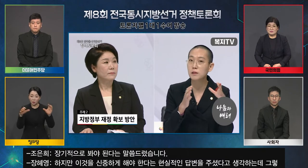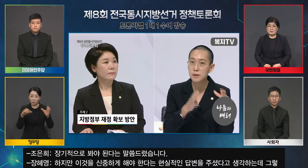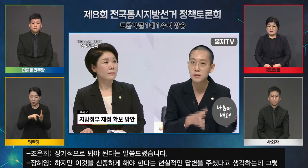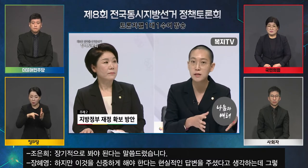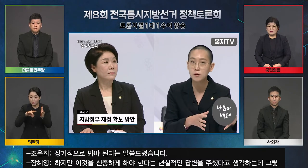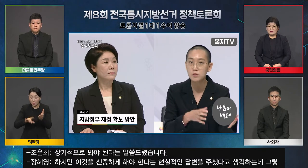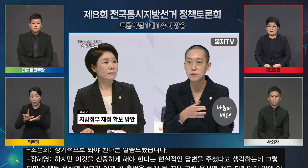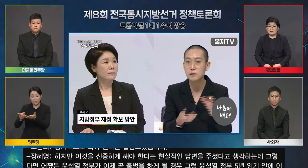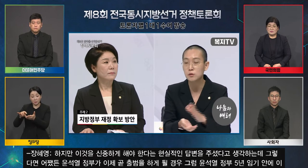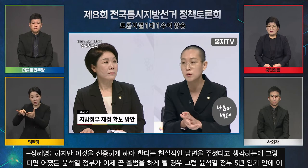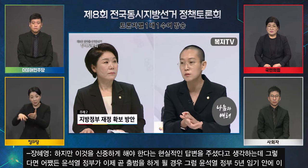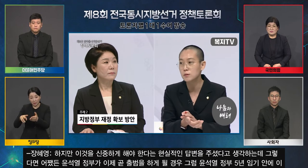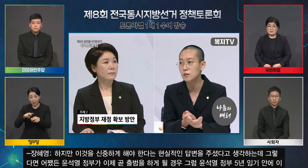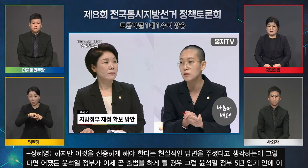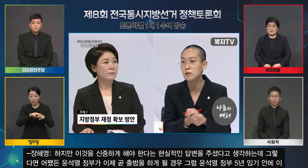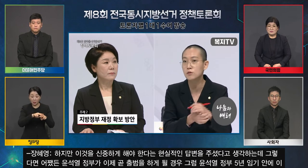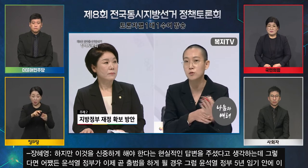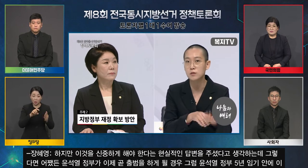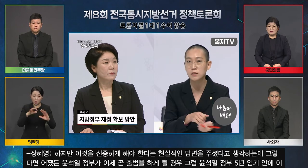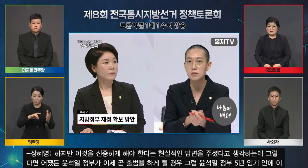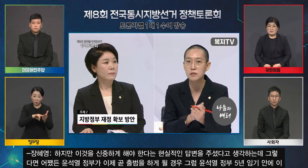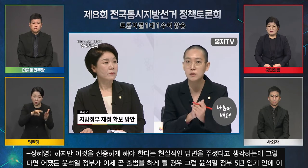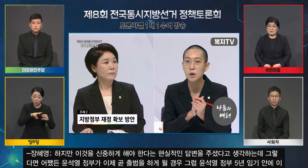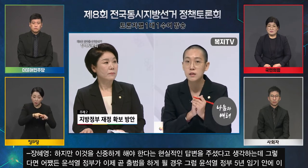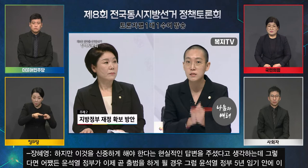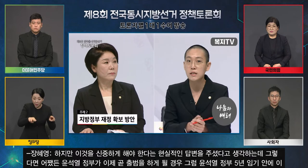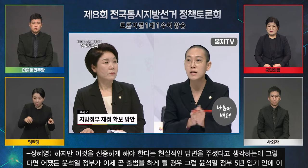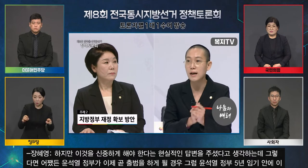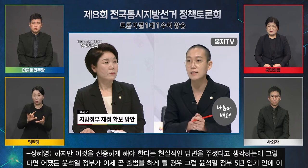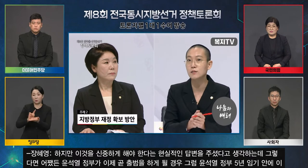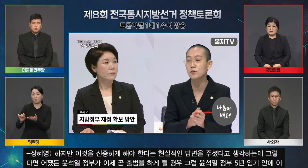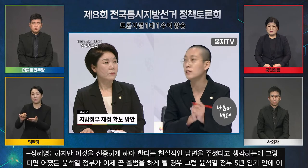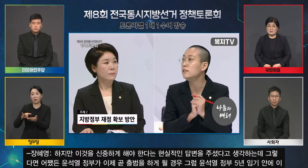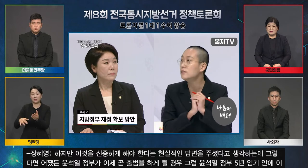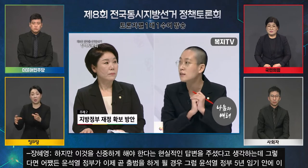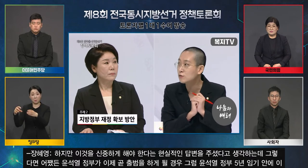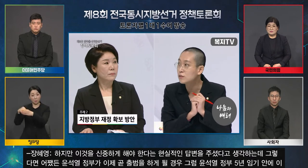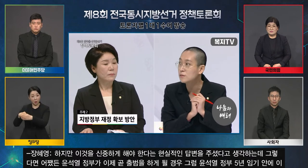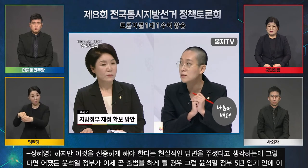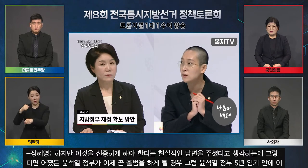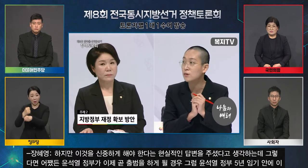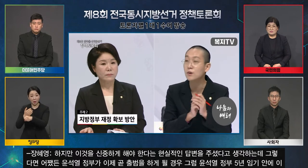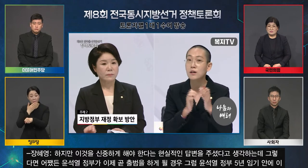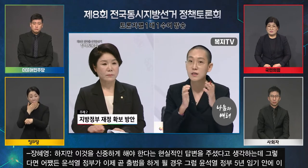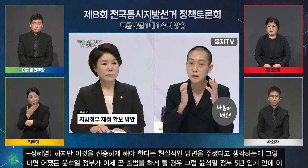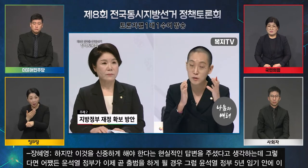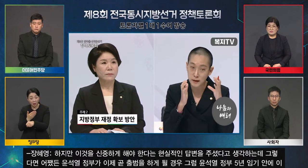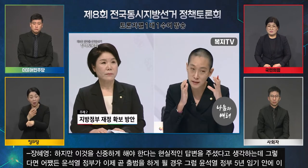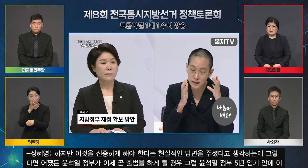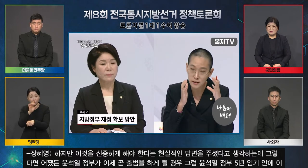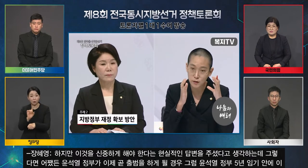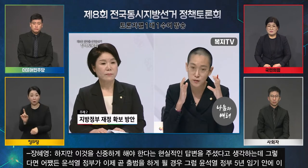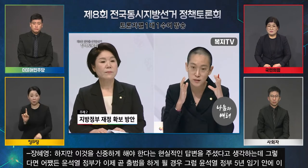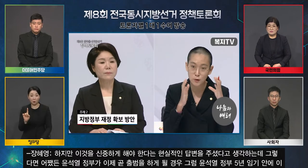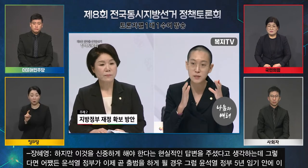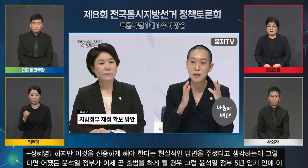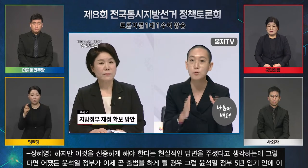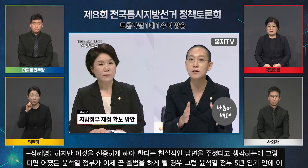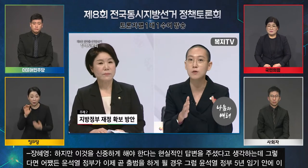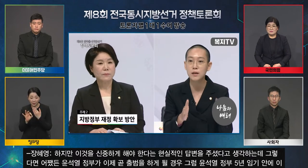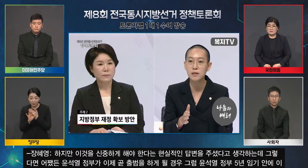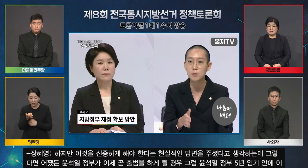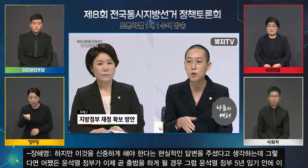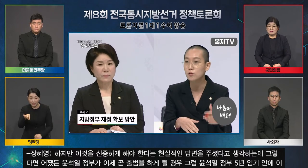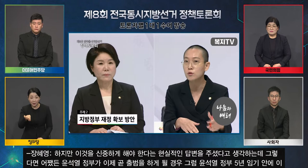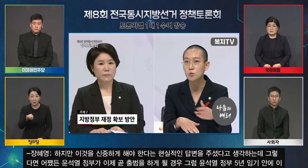폐지하고 지방세를 편입시키는 그런 정책을 실제로 시행할 가능성이 있는지가 궁금해서 만약에 그것이